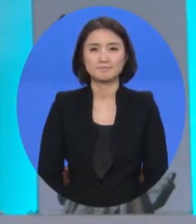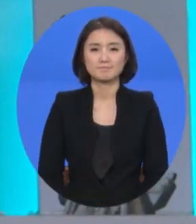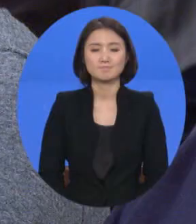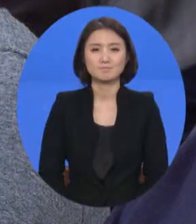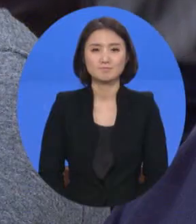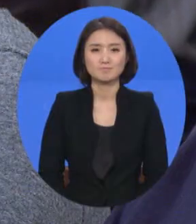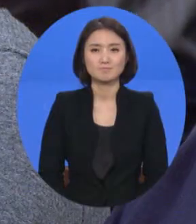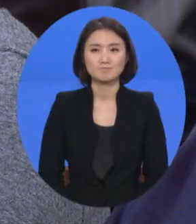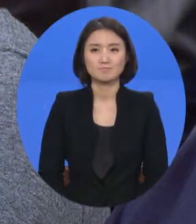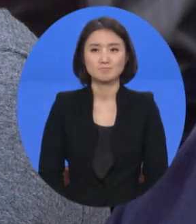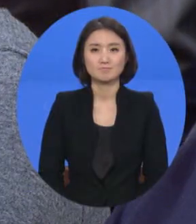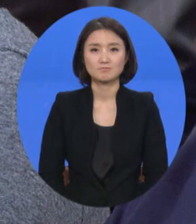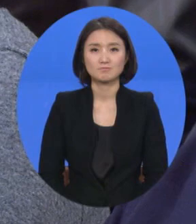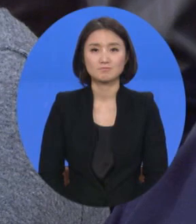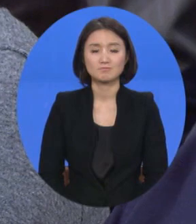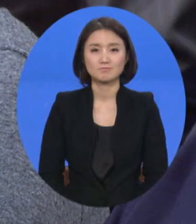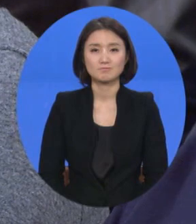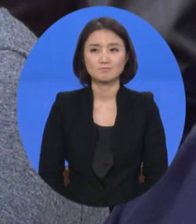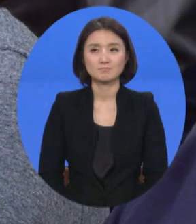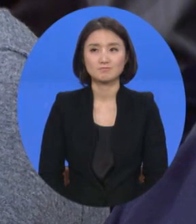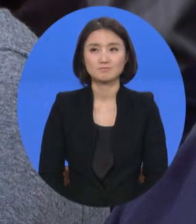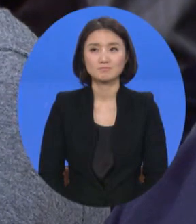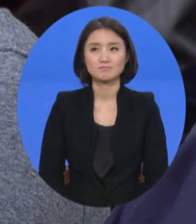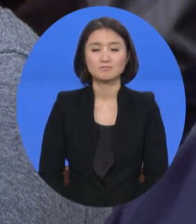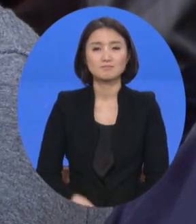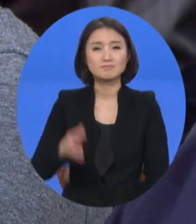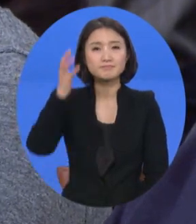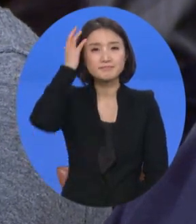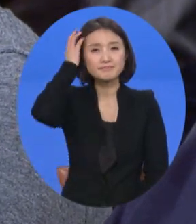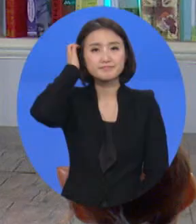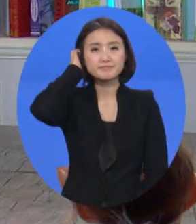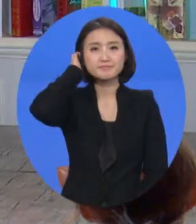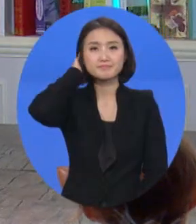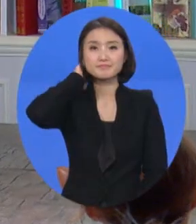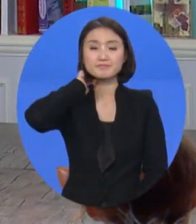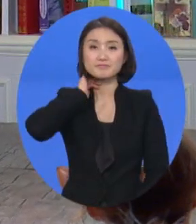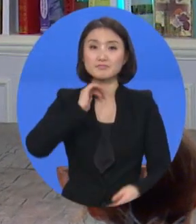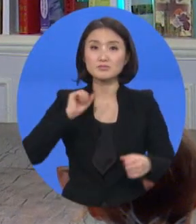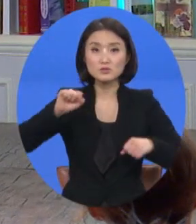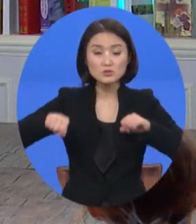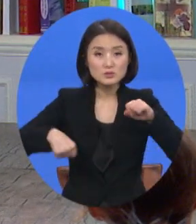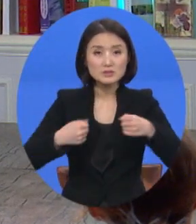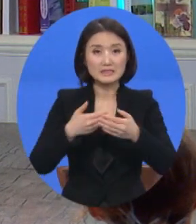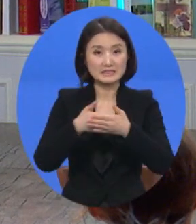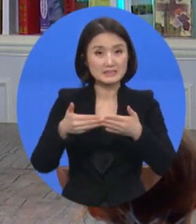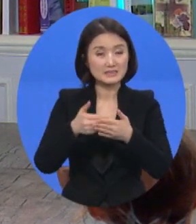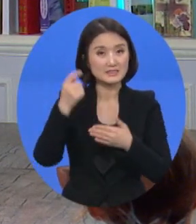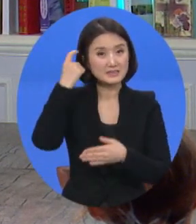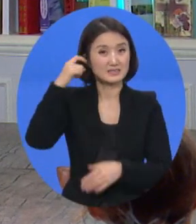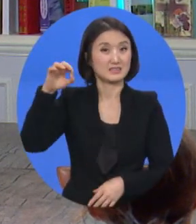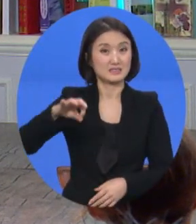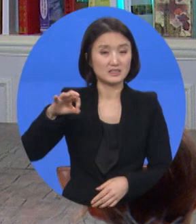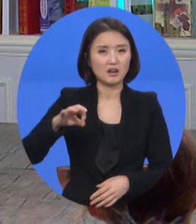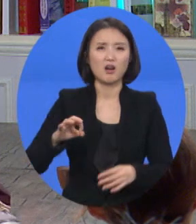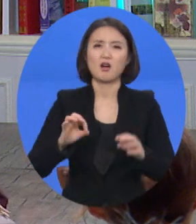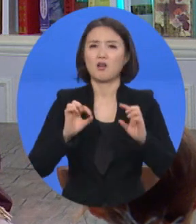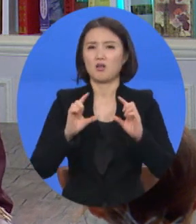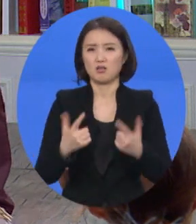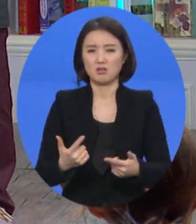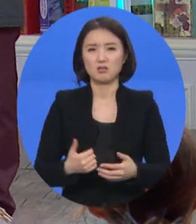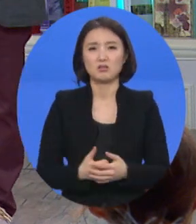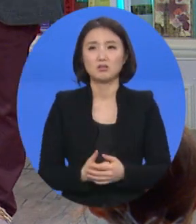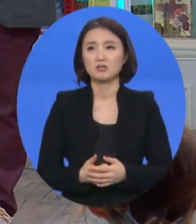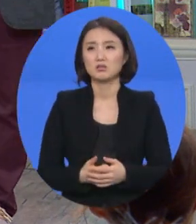겁니다 어쩌 씁니까 이 동물들이 우리 하찮게 생각하는 이 동물 또는 그냥 마냥 우리와